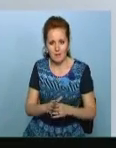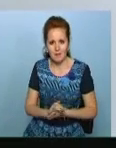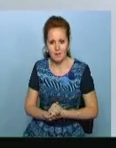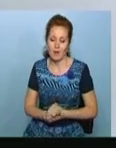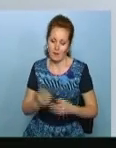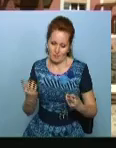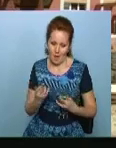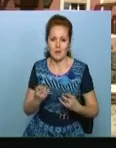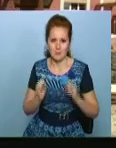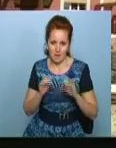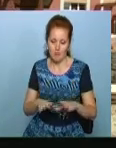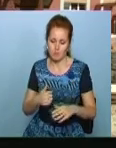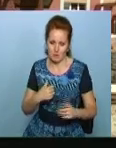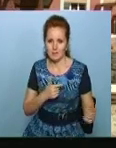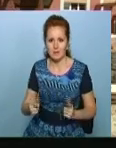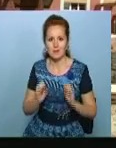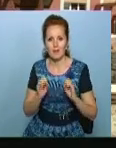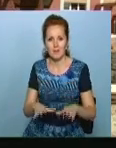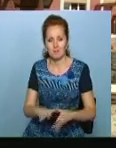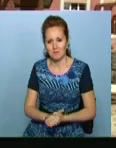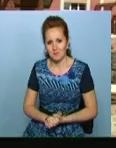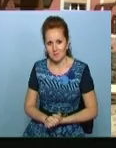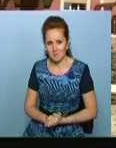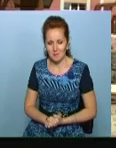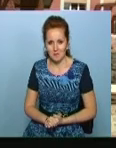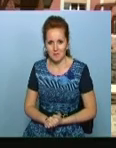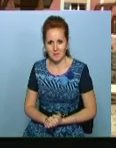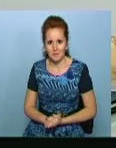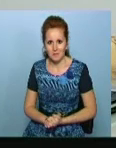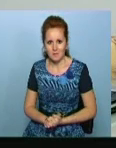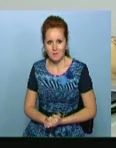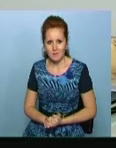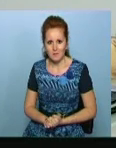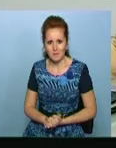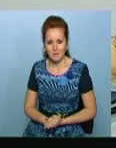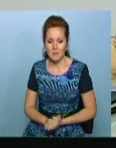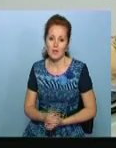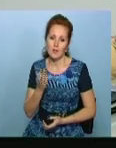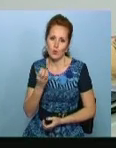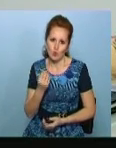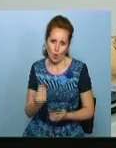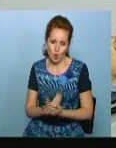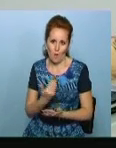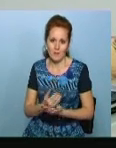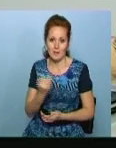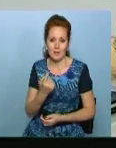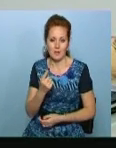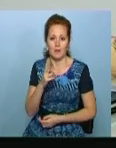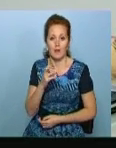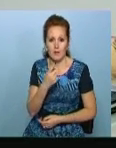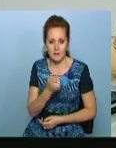Срок успеете сдать? Ну, надо сдать статью. Анна Ковырзина, Юрий Дроздов, телеканал «Моя Удмуртия». И еще новости из Кеза. Местные